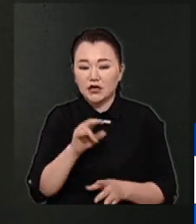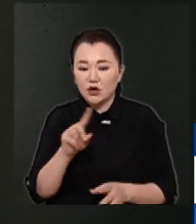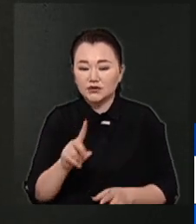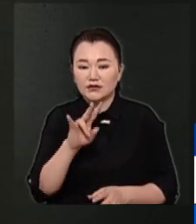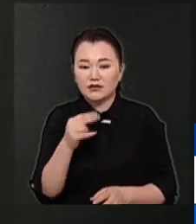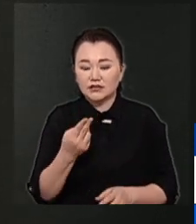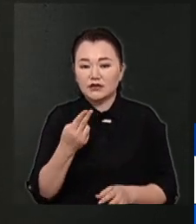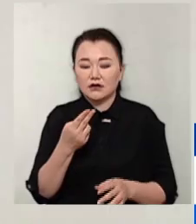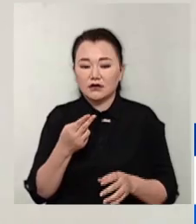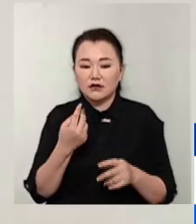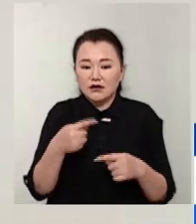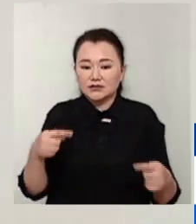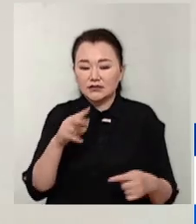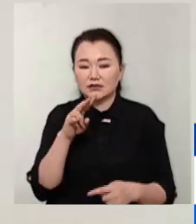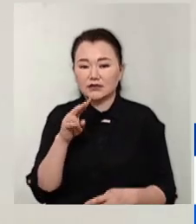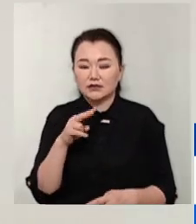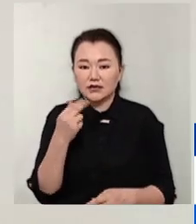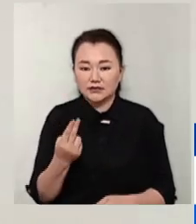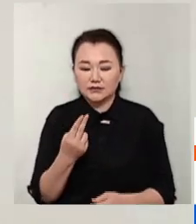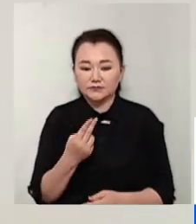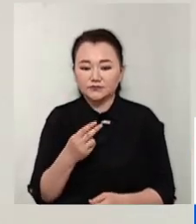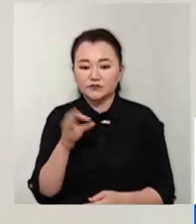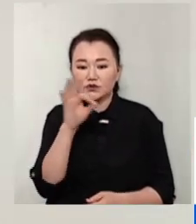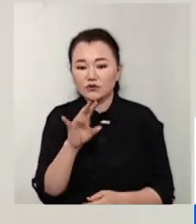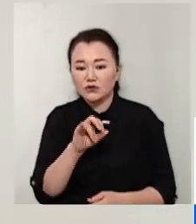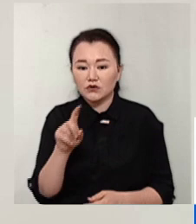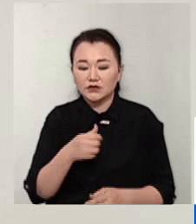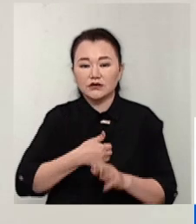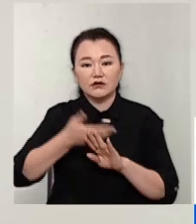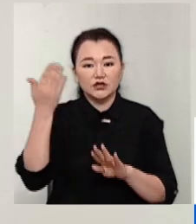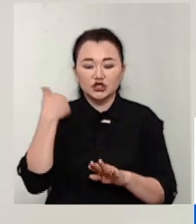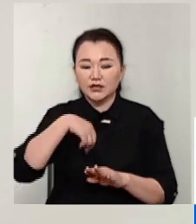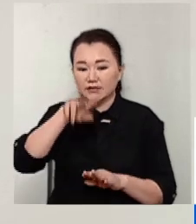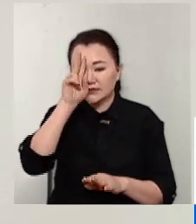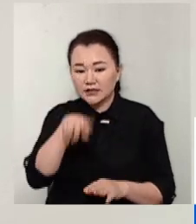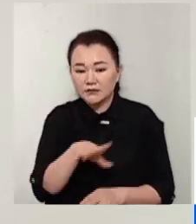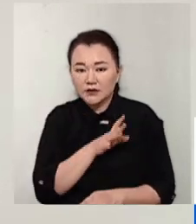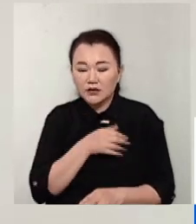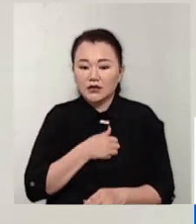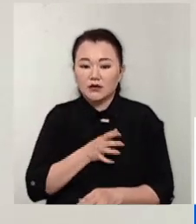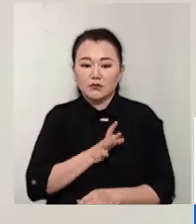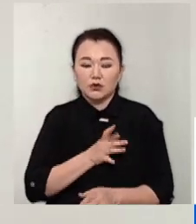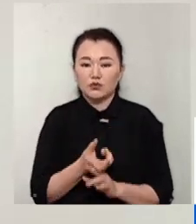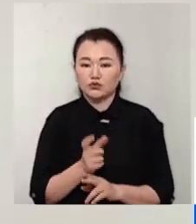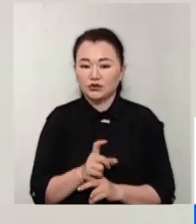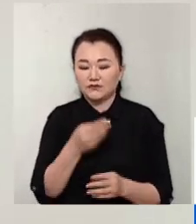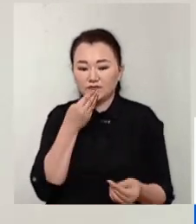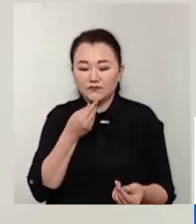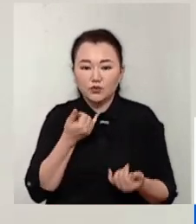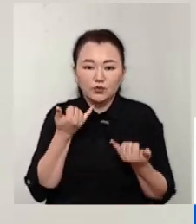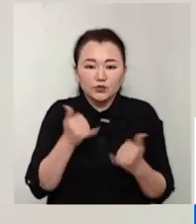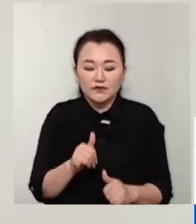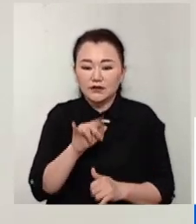и национальным колоритом. Про Наурыз не знал ранее. поэтому был прям впечатлен от этого праздника.